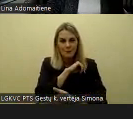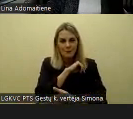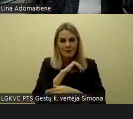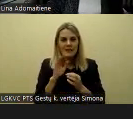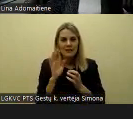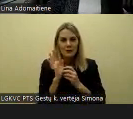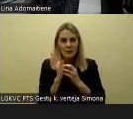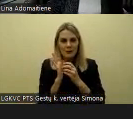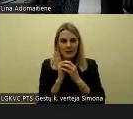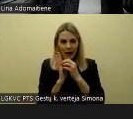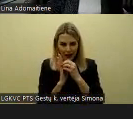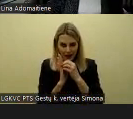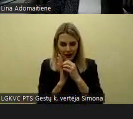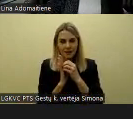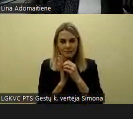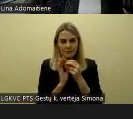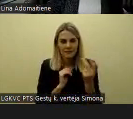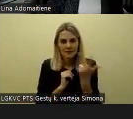kurios